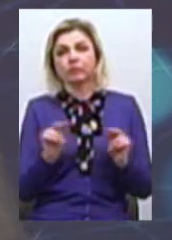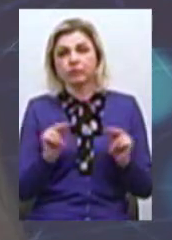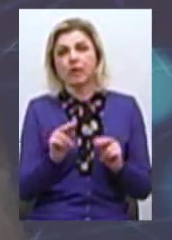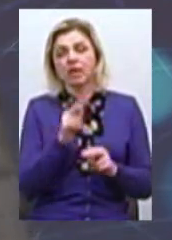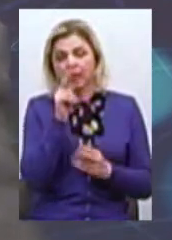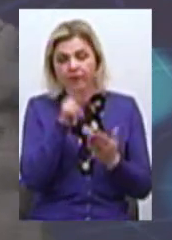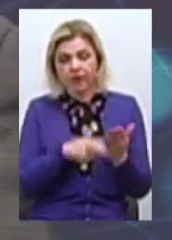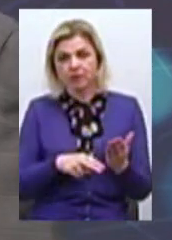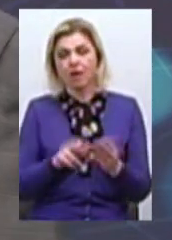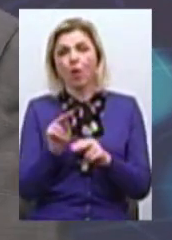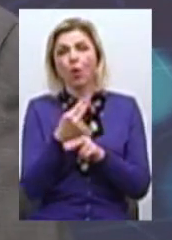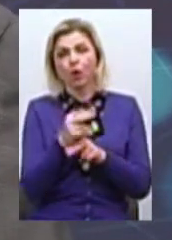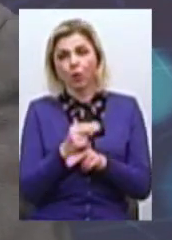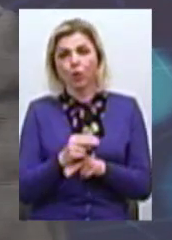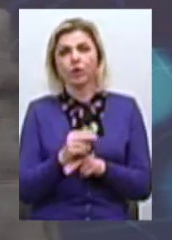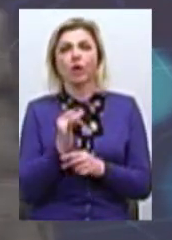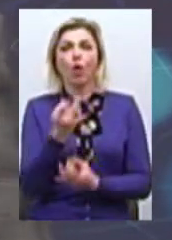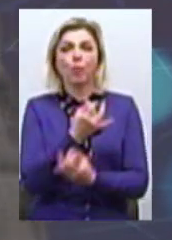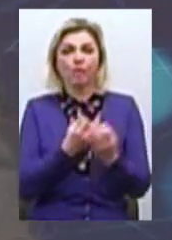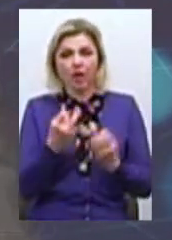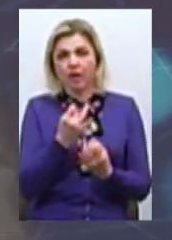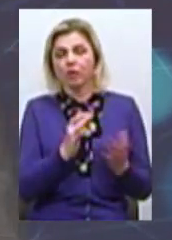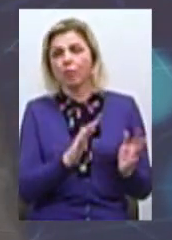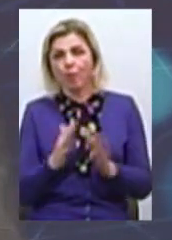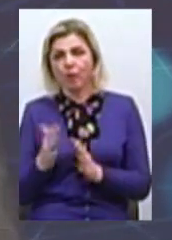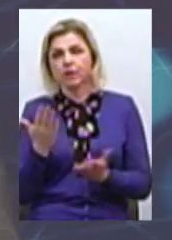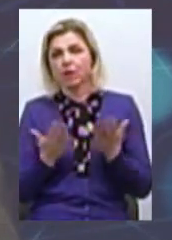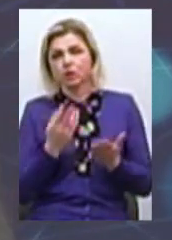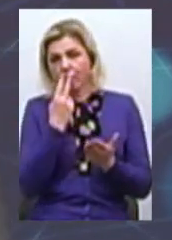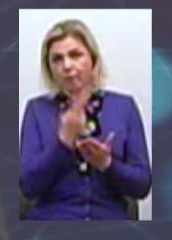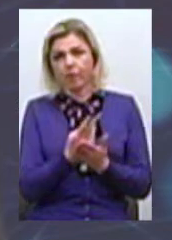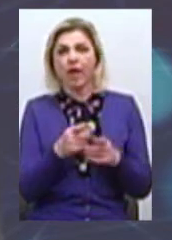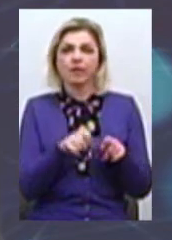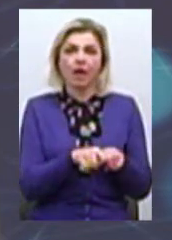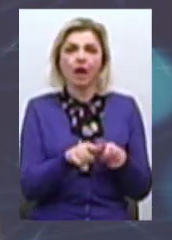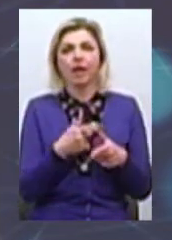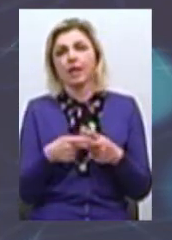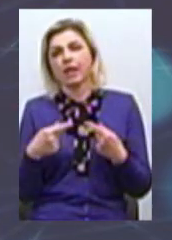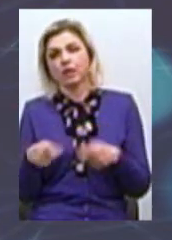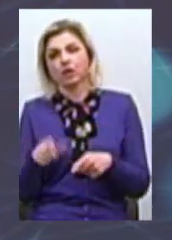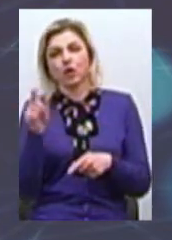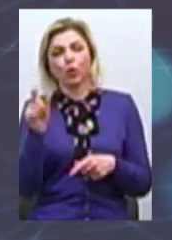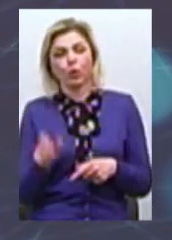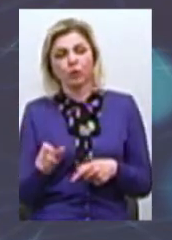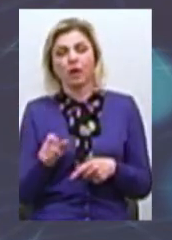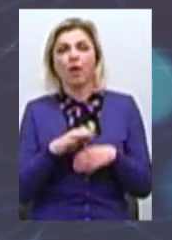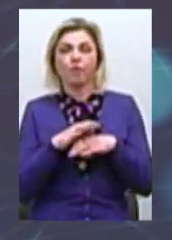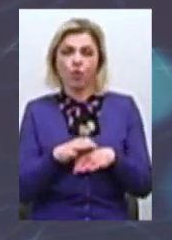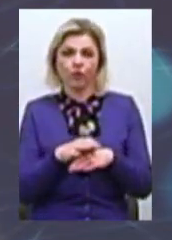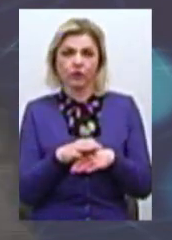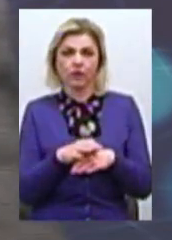коригують щось, проговарюють якісь моменти, якщо бачать, що так чи інакше людина поводить